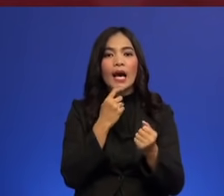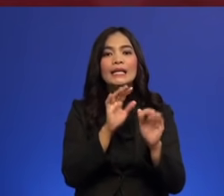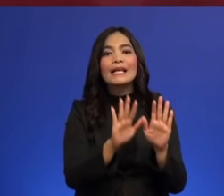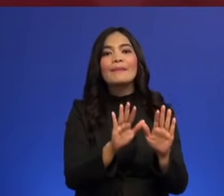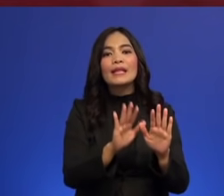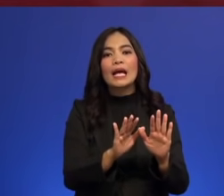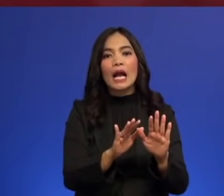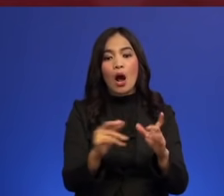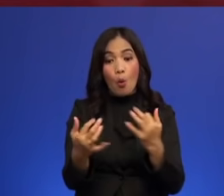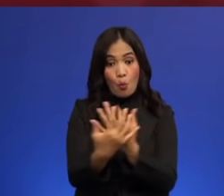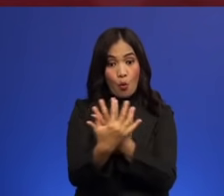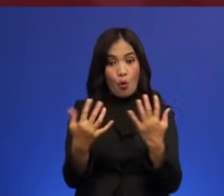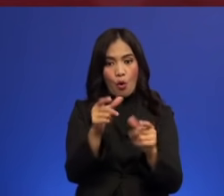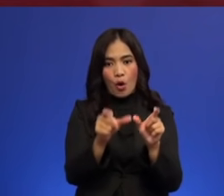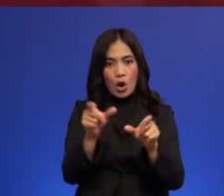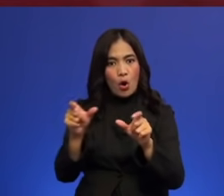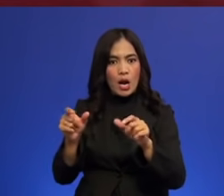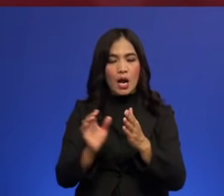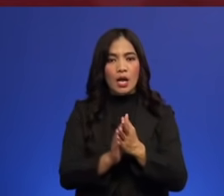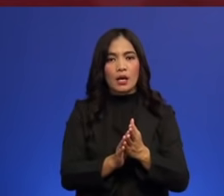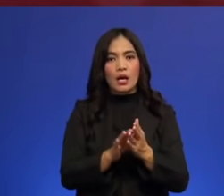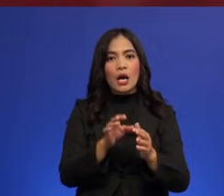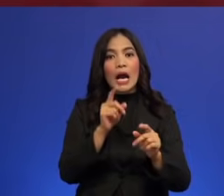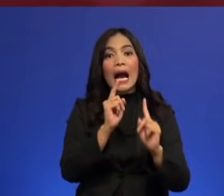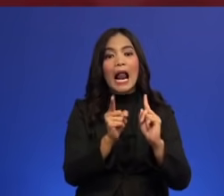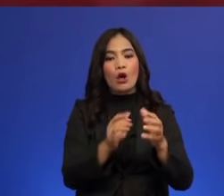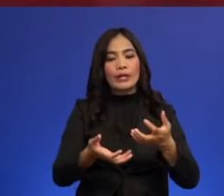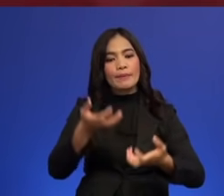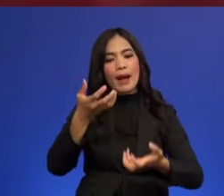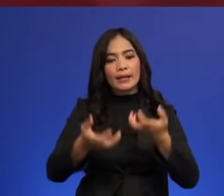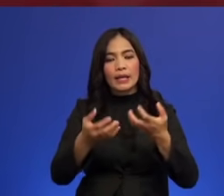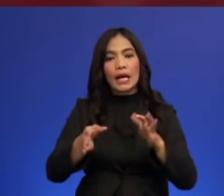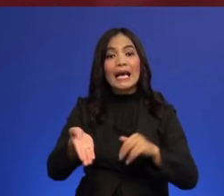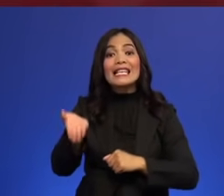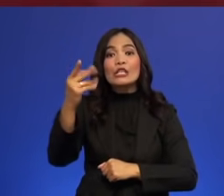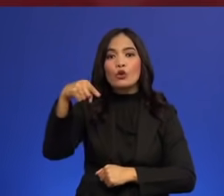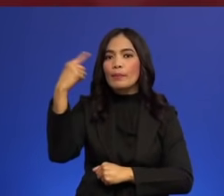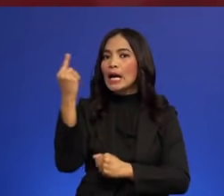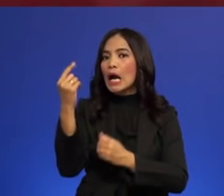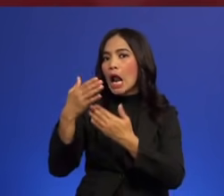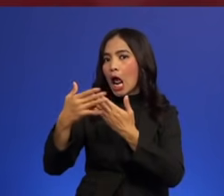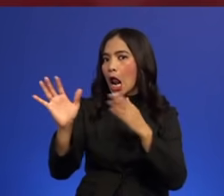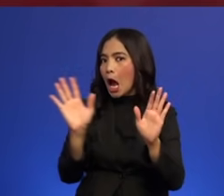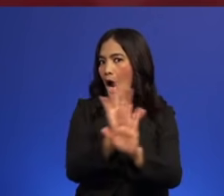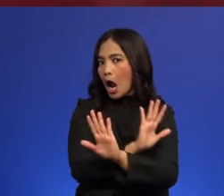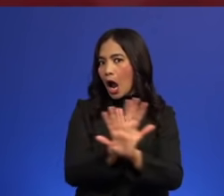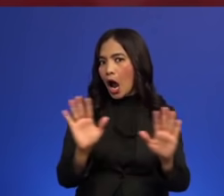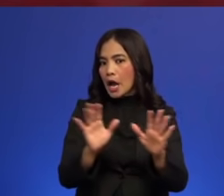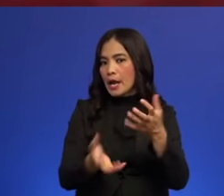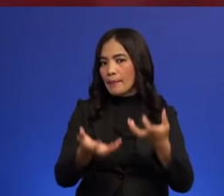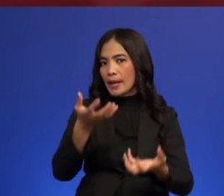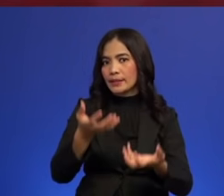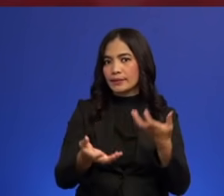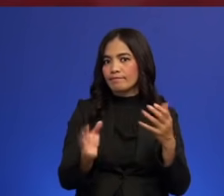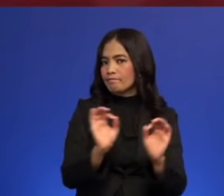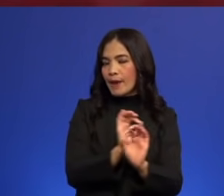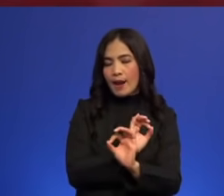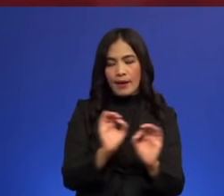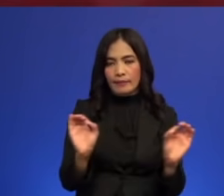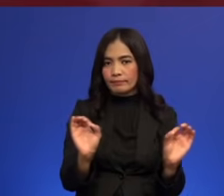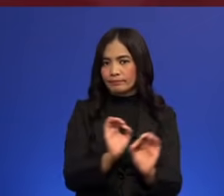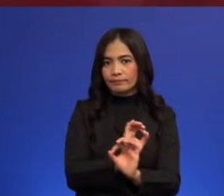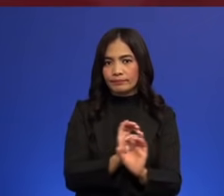kesementaraan manusia jika dibanding dengan kekekalan Allah, tidak dapat dibandingkan